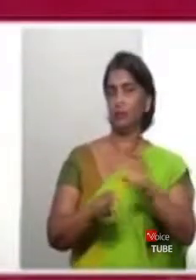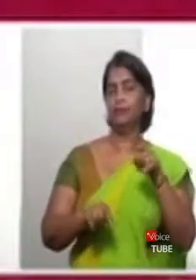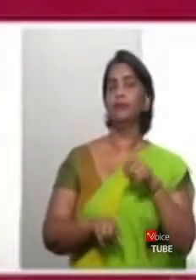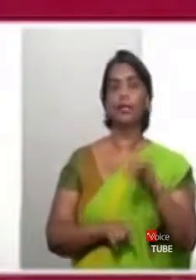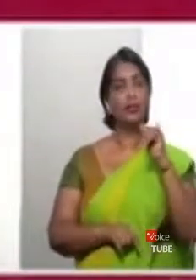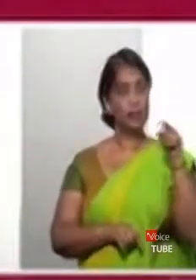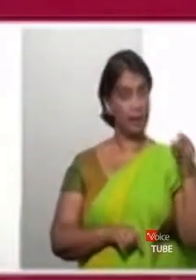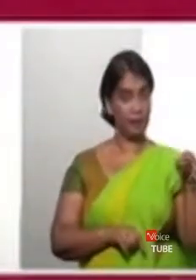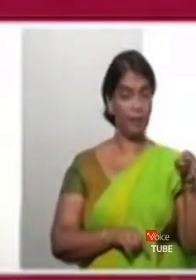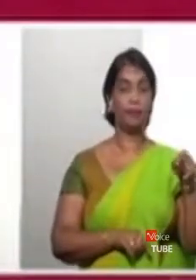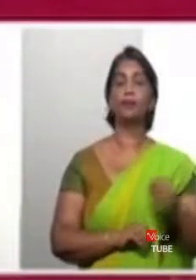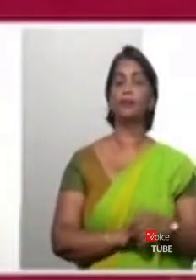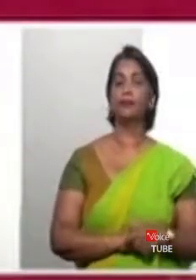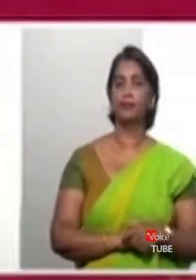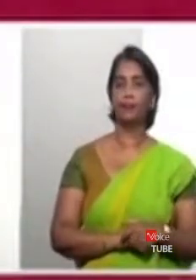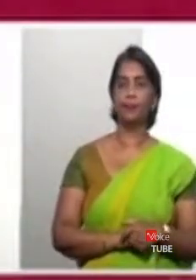යවලා සමහර තැන්වල